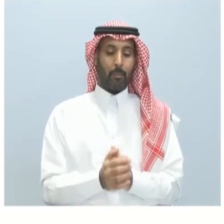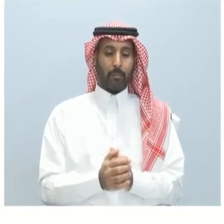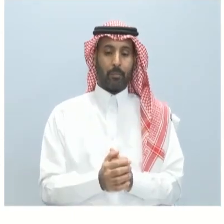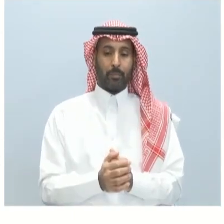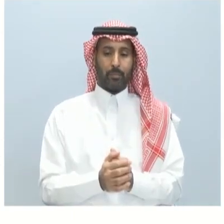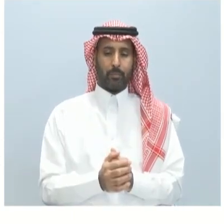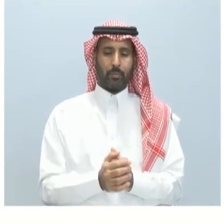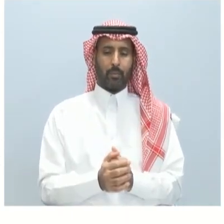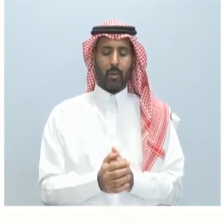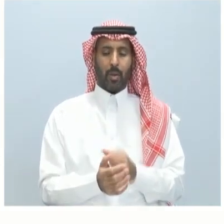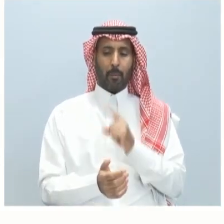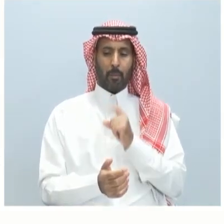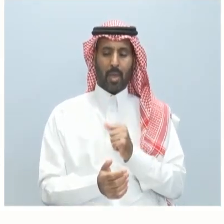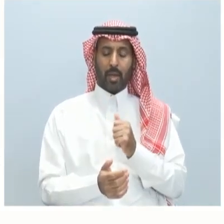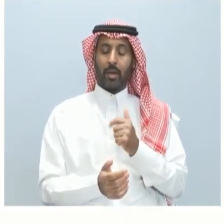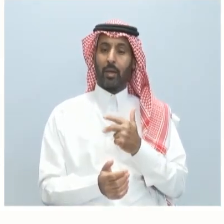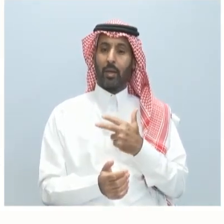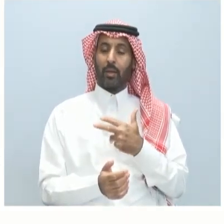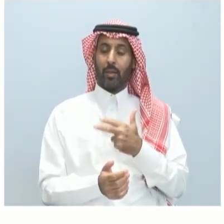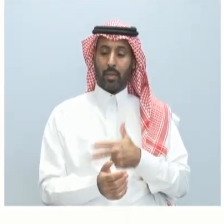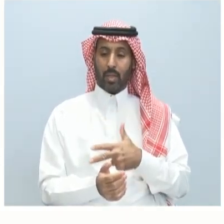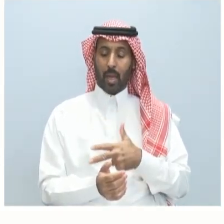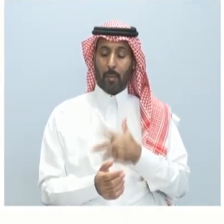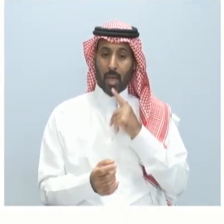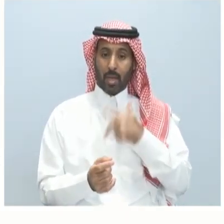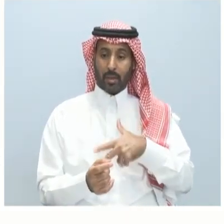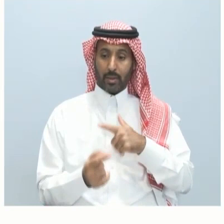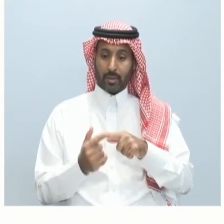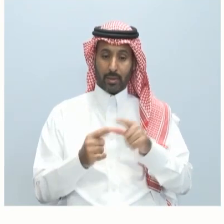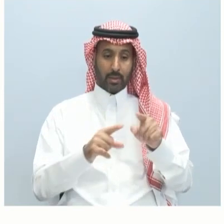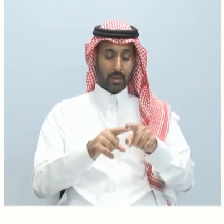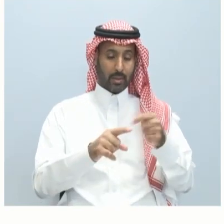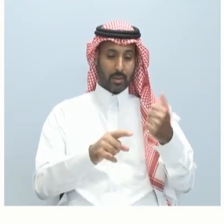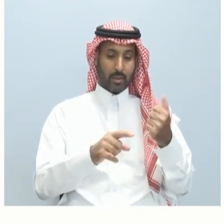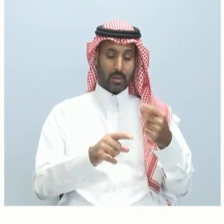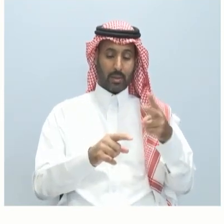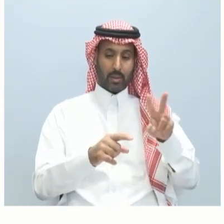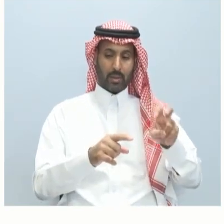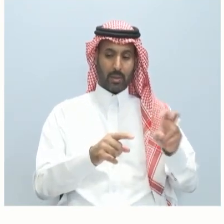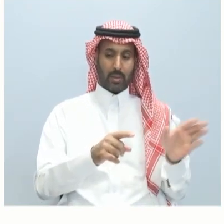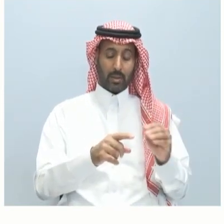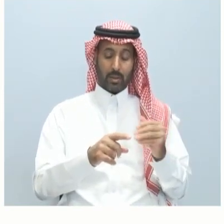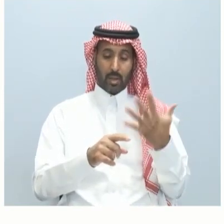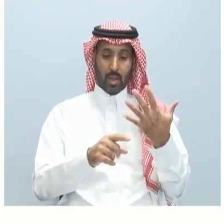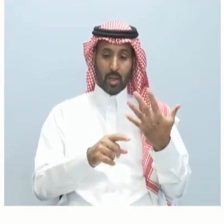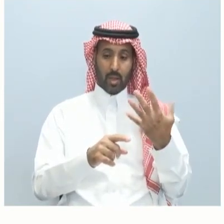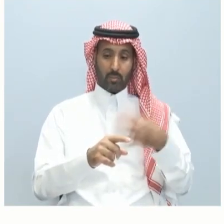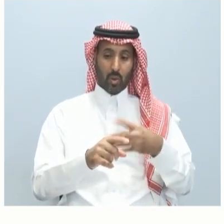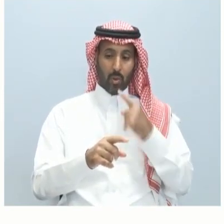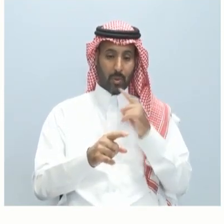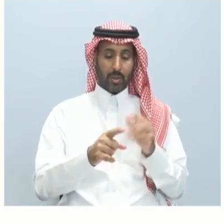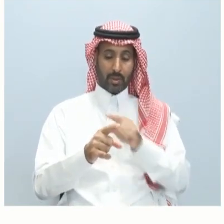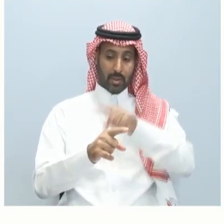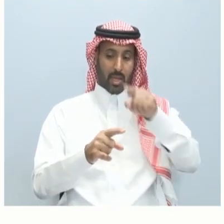ادنى لدينا هذا المثلث هذه الزاويه قياسها 20 درجه وهذه الزاويه 45 درجه وهذه الزاويه